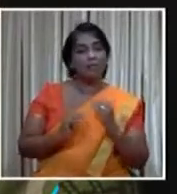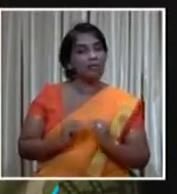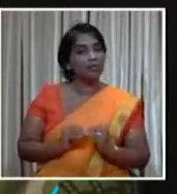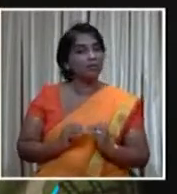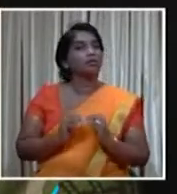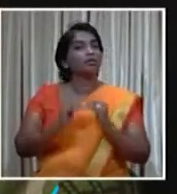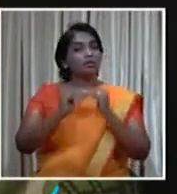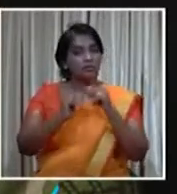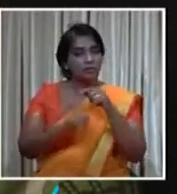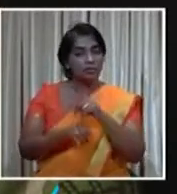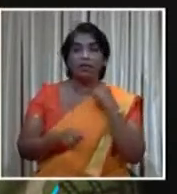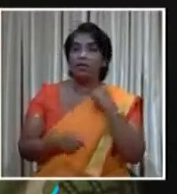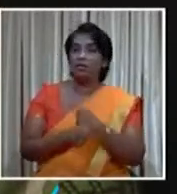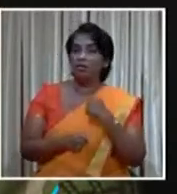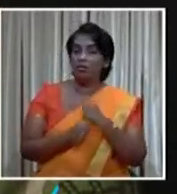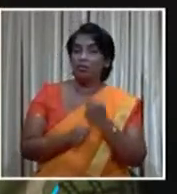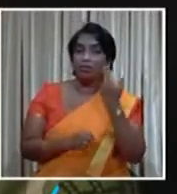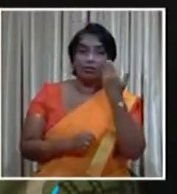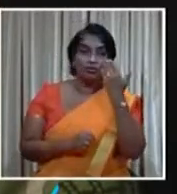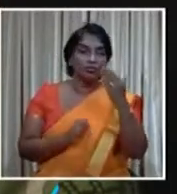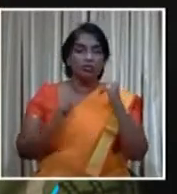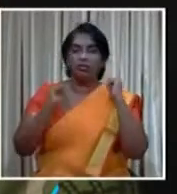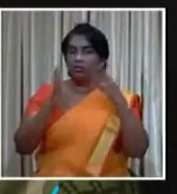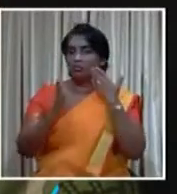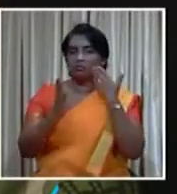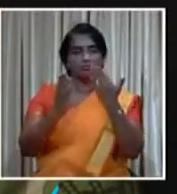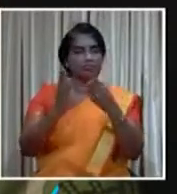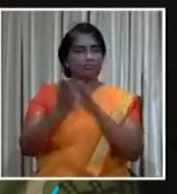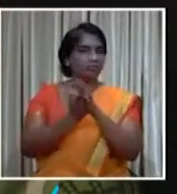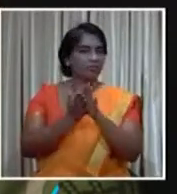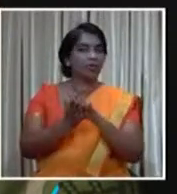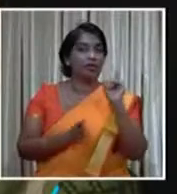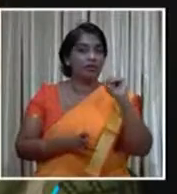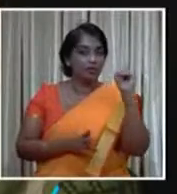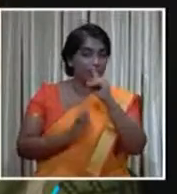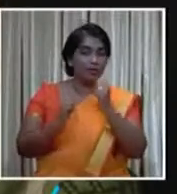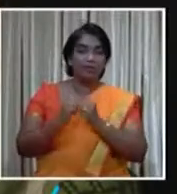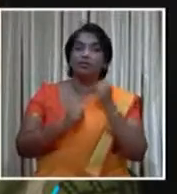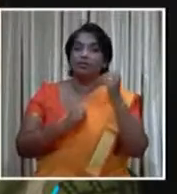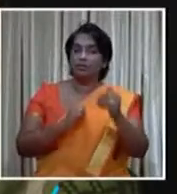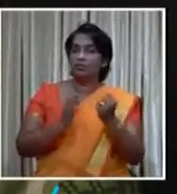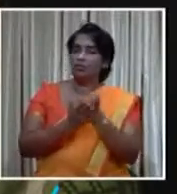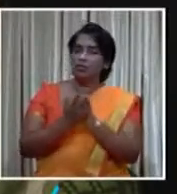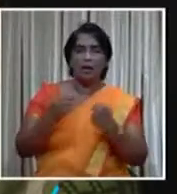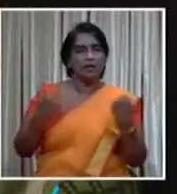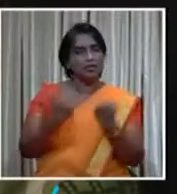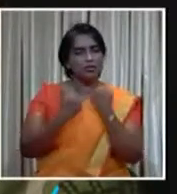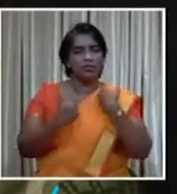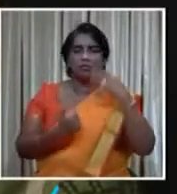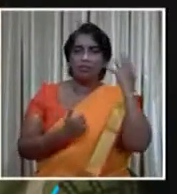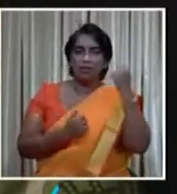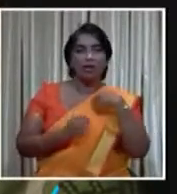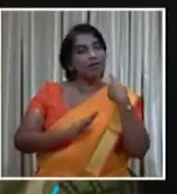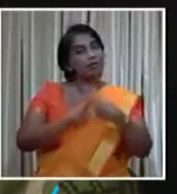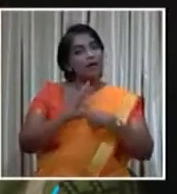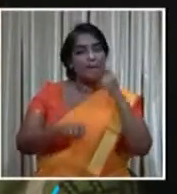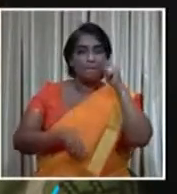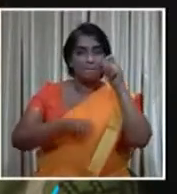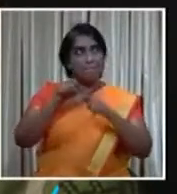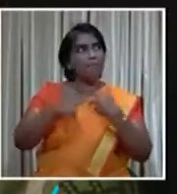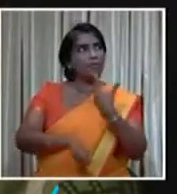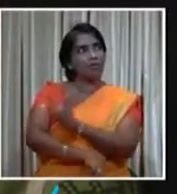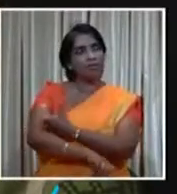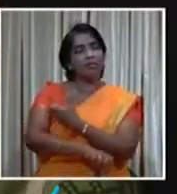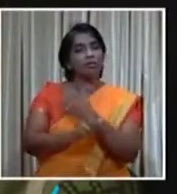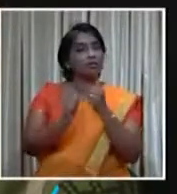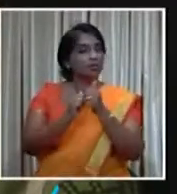ගොඩනැගීමේ රජයේ දර්ශනය අතිශය පැහැදිලියි. එහි පළමු පියවර සියලු අභියෝග ජය ගනිමින් රටේ ජනතාව එන්නත්